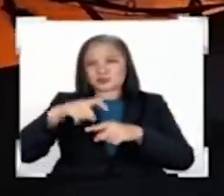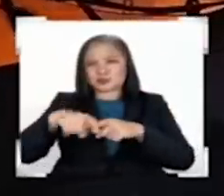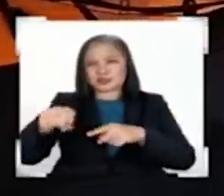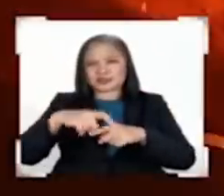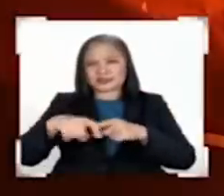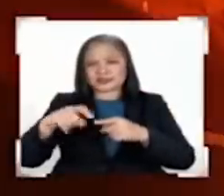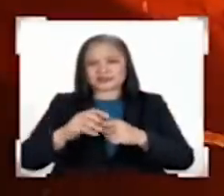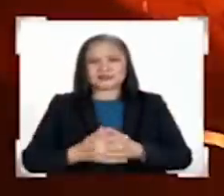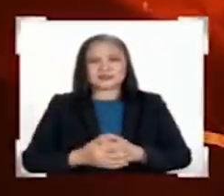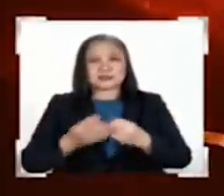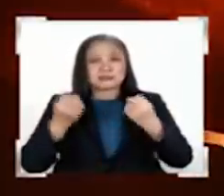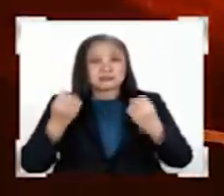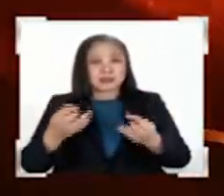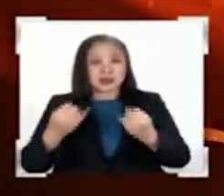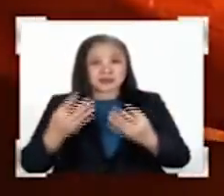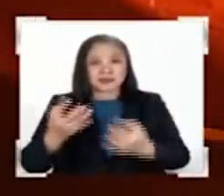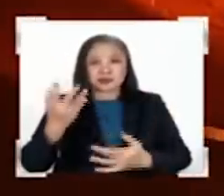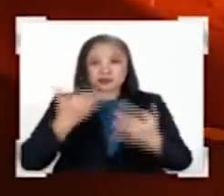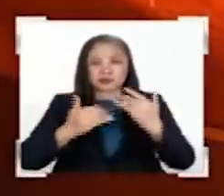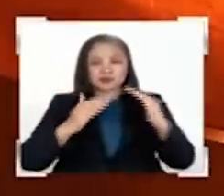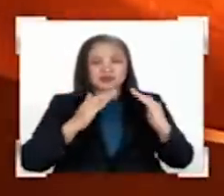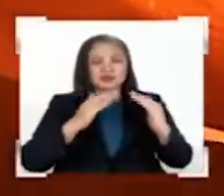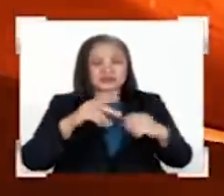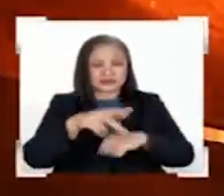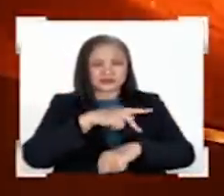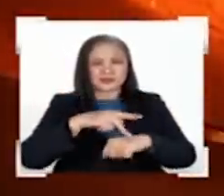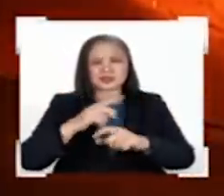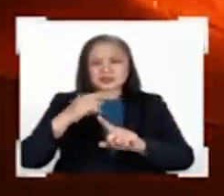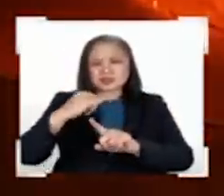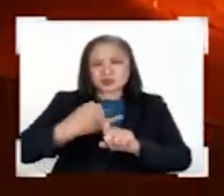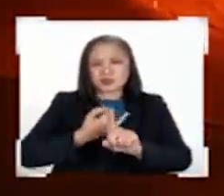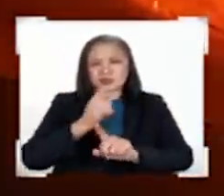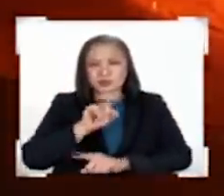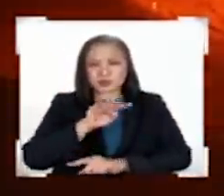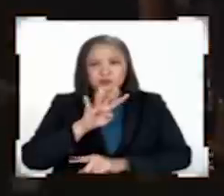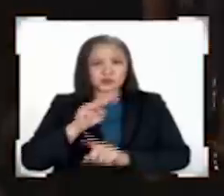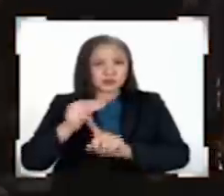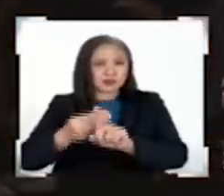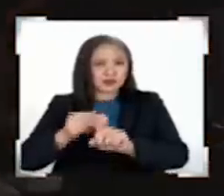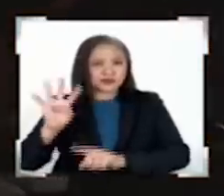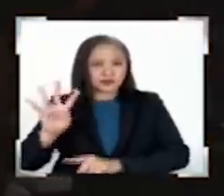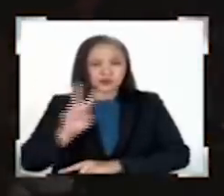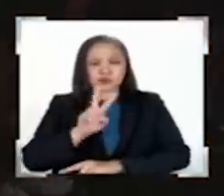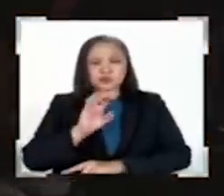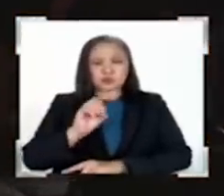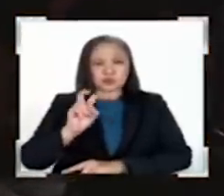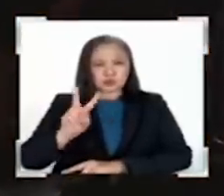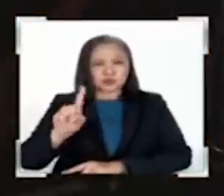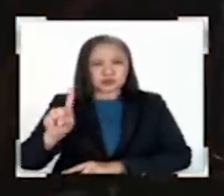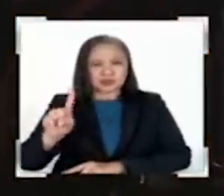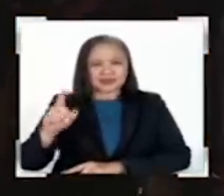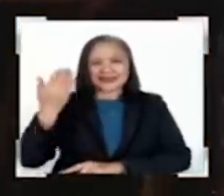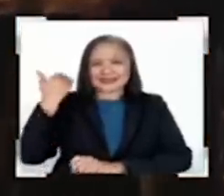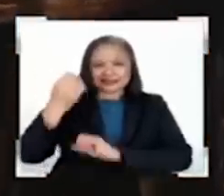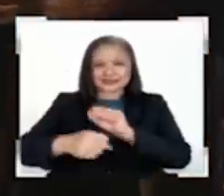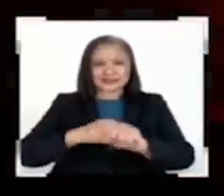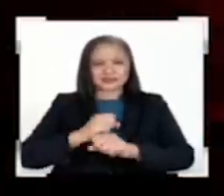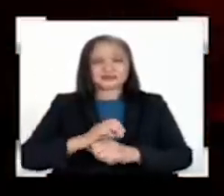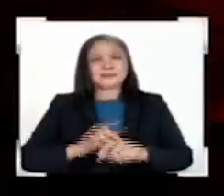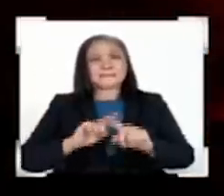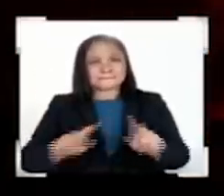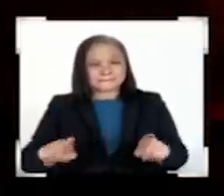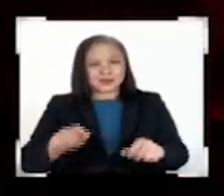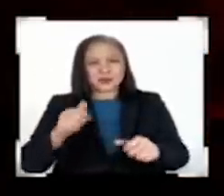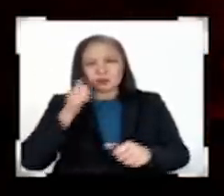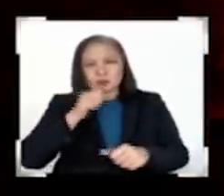sunog sa bansa mula January 1 hanggang March 4 noong 2021 kaysa ngayong taon. Pero lagi't-lagi ang paalala ng BFP,